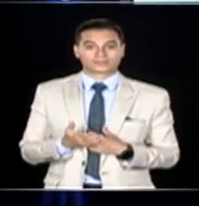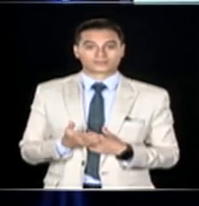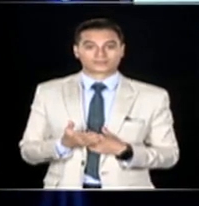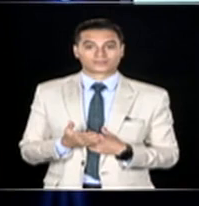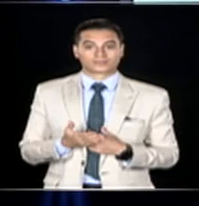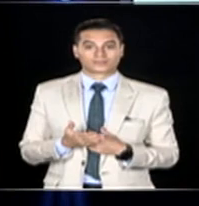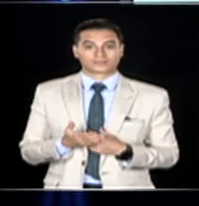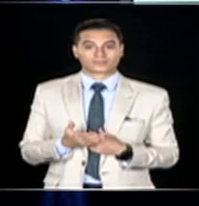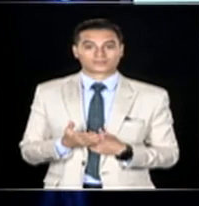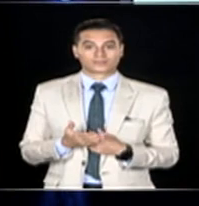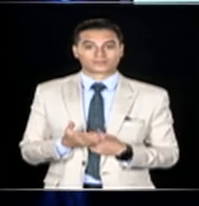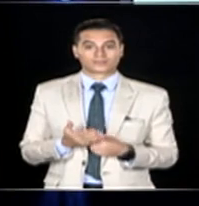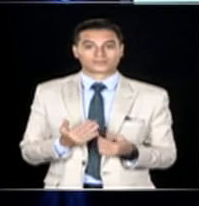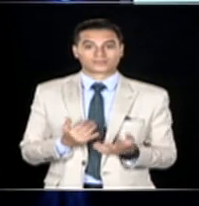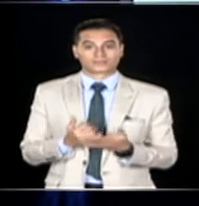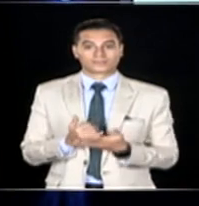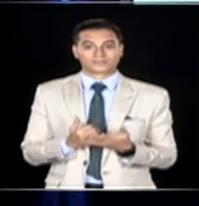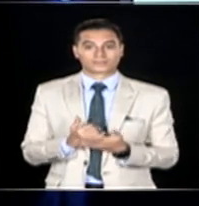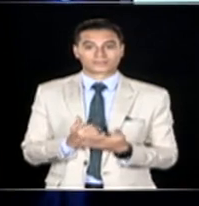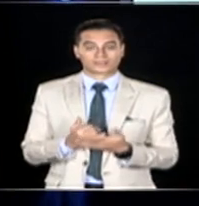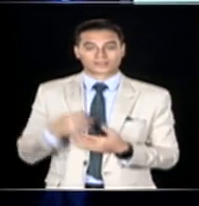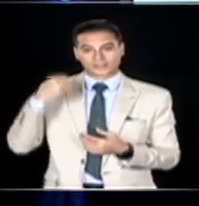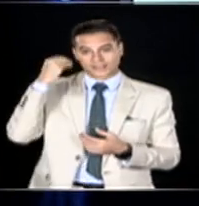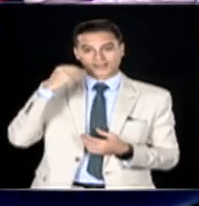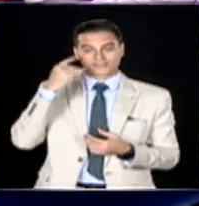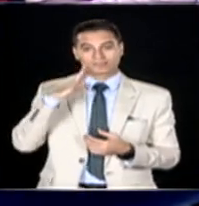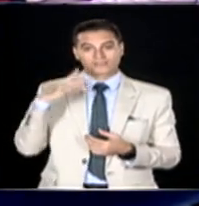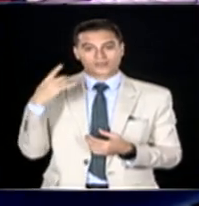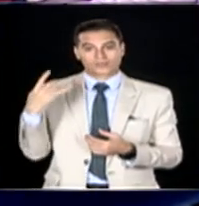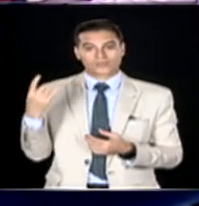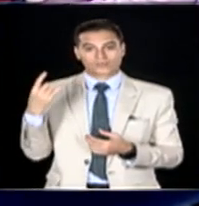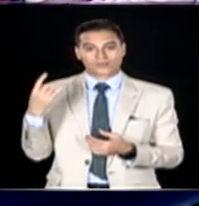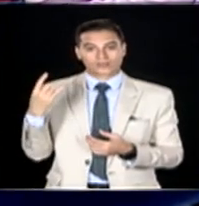110 ستيم كفر الشيخ، مازن وليد، اتفضل يا مازن.